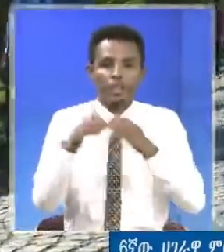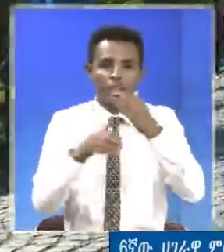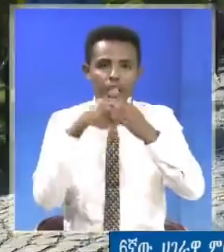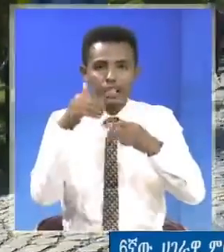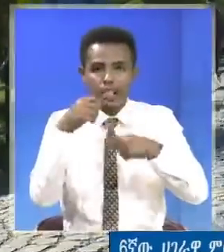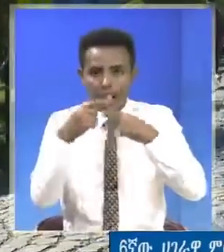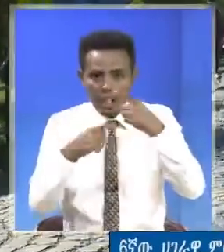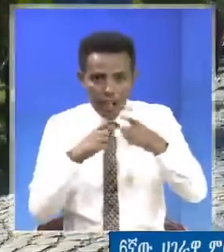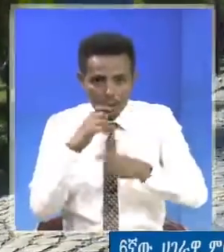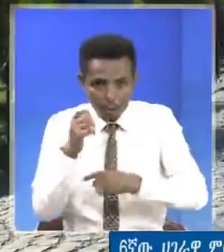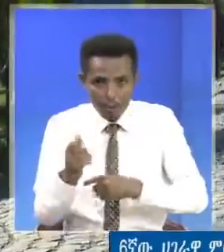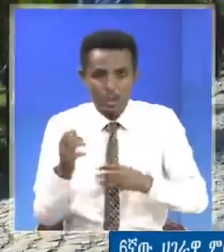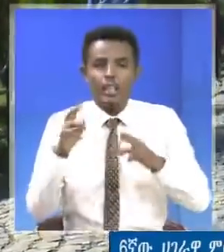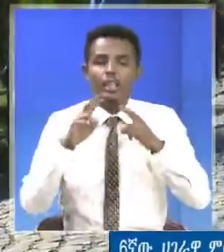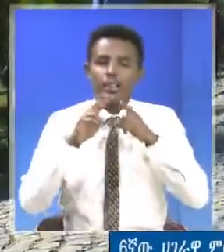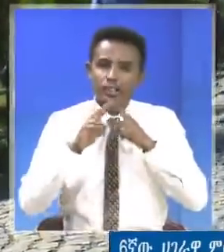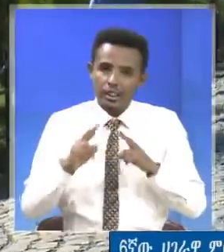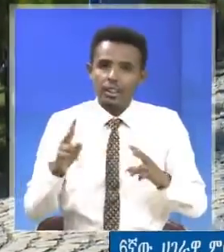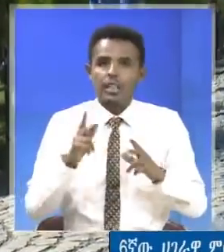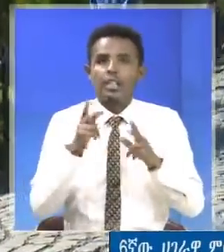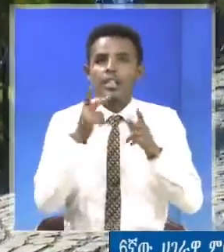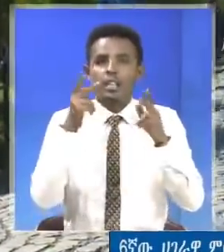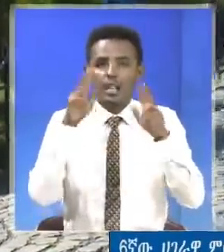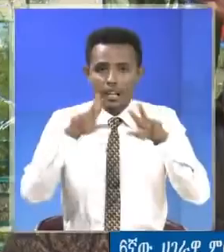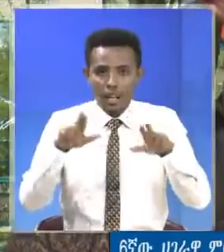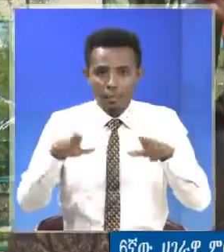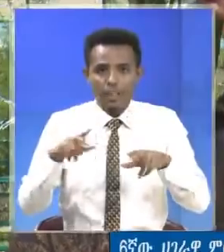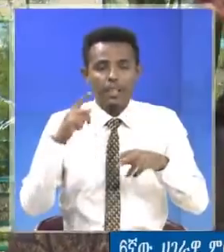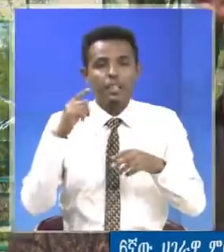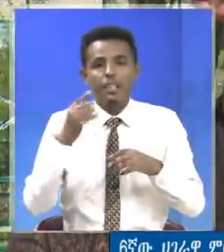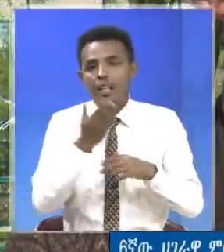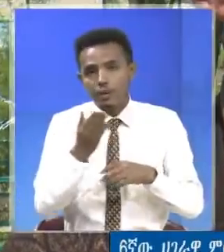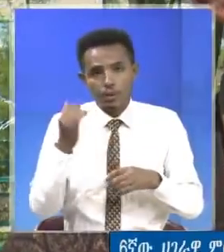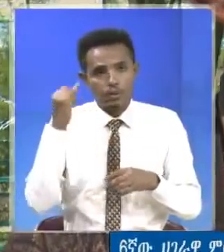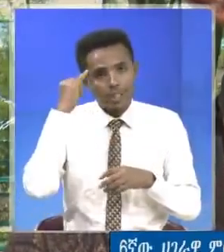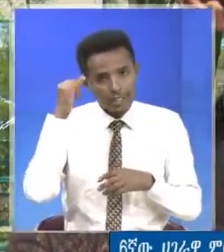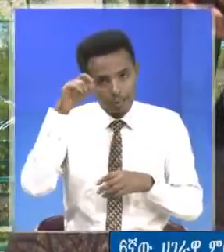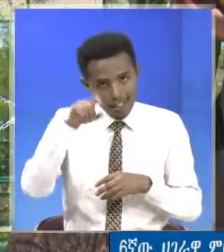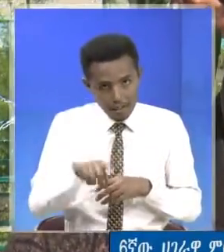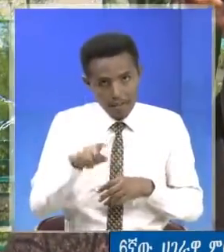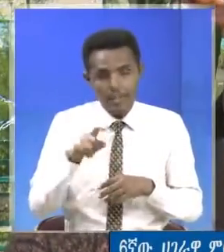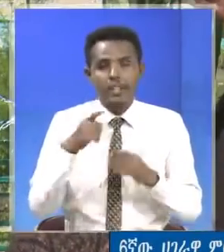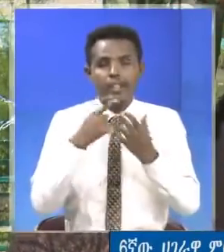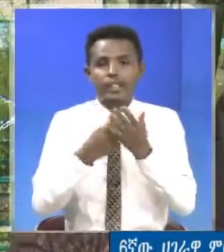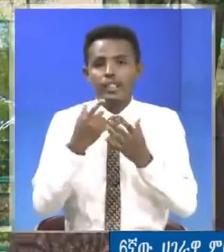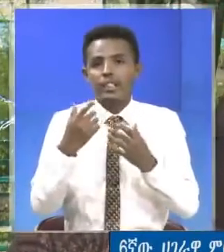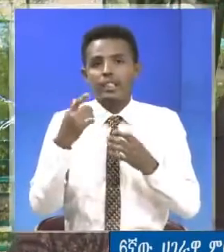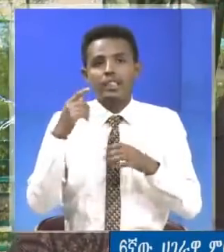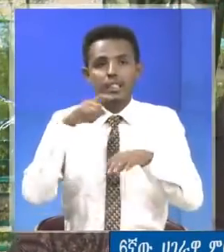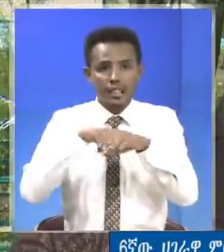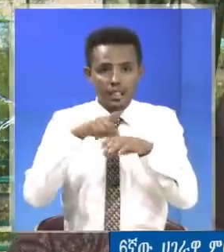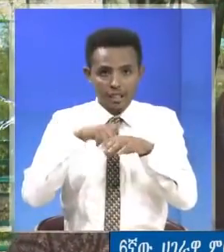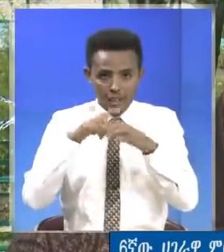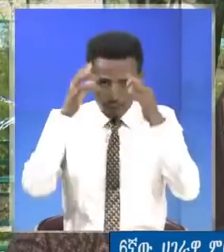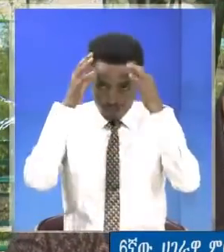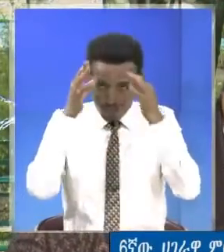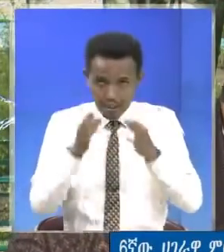እንዳይሄዱ እጅግ ረጋ ብሎ ነገሩ ማሰብ አለበት። ይቺ ጊዜ ለእኛ በጣም ወሳኝ ለኢትዮጵያ ነው። ይቺ